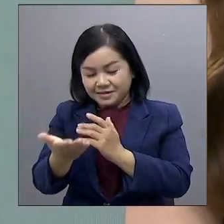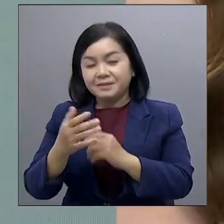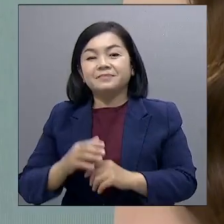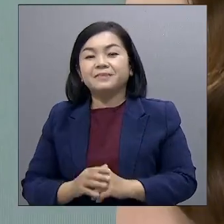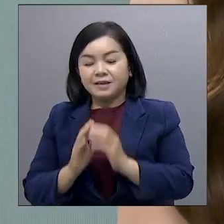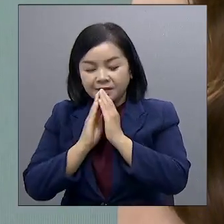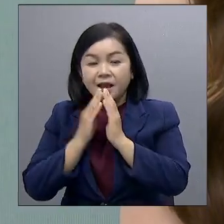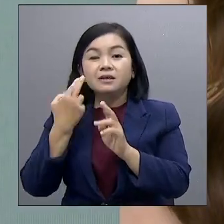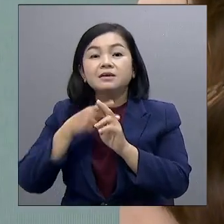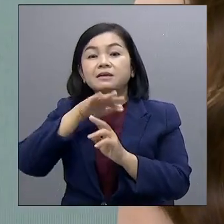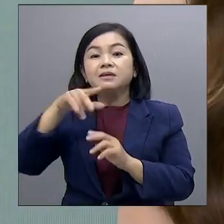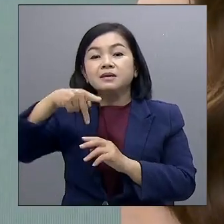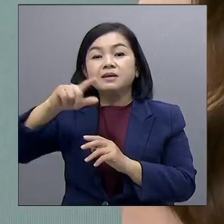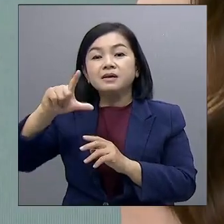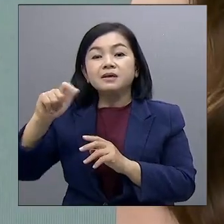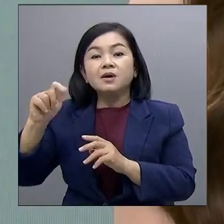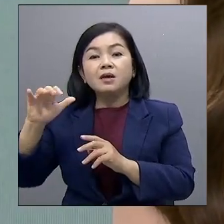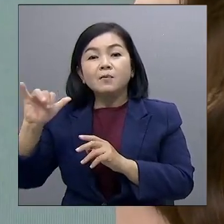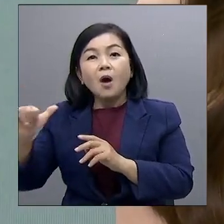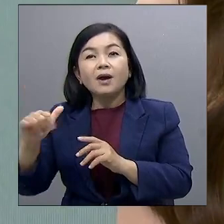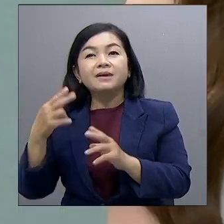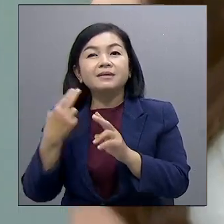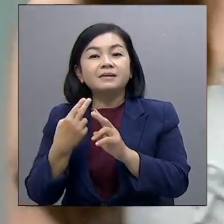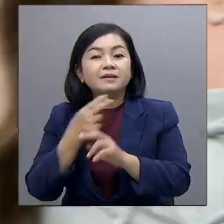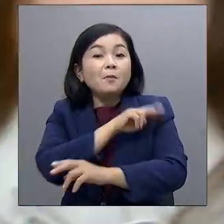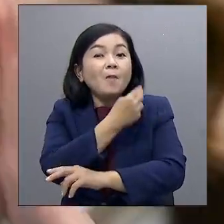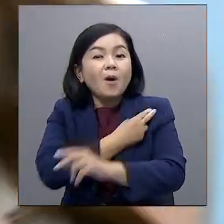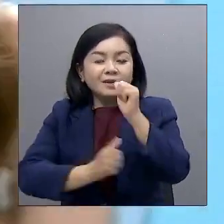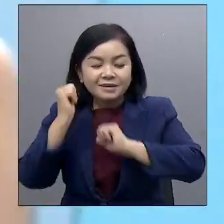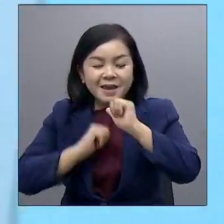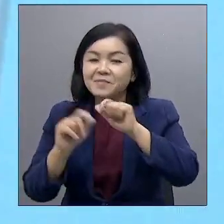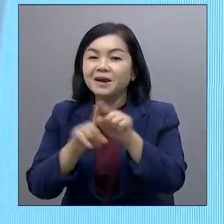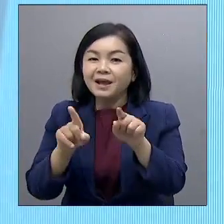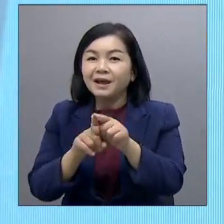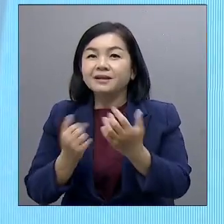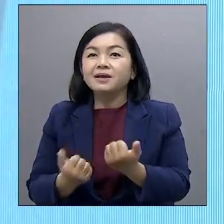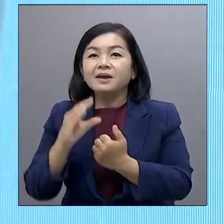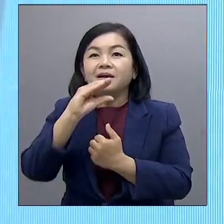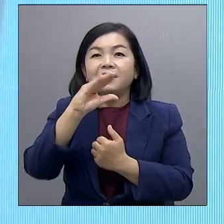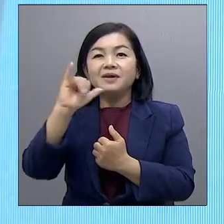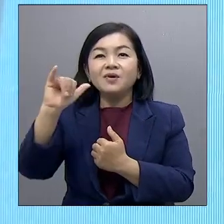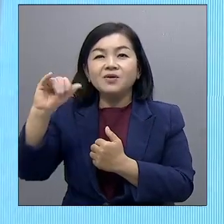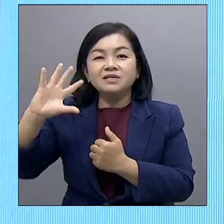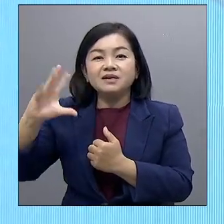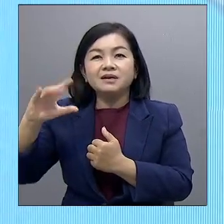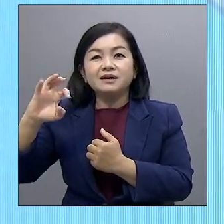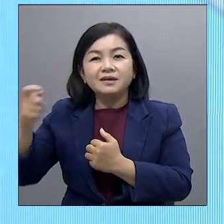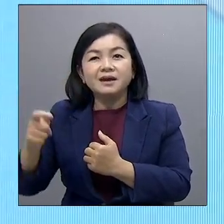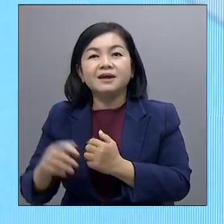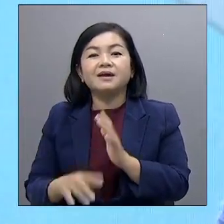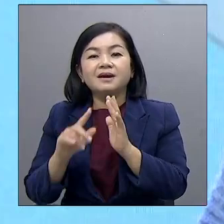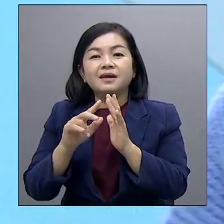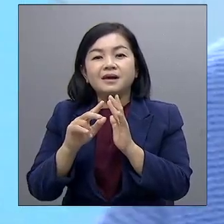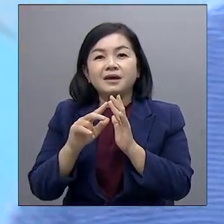สวัสดีค่ะพลอยมนต์ค่ะรับบทเป็นหมอรินค่ะหมอรินครับอ้าท่านต่อไปเลยสวัสดีค่ะโยชินะคะรินดาพันธ์ค่ะรับบทเป็นหมอเกด